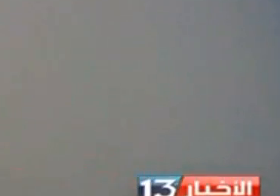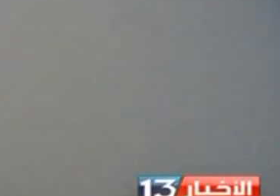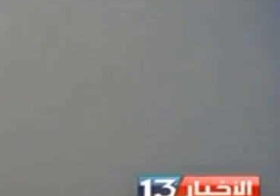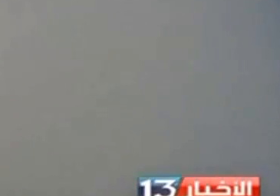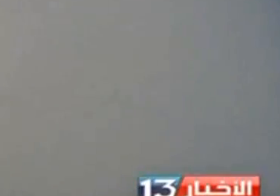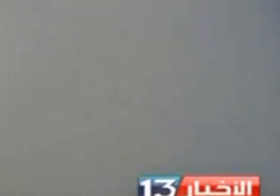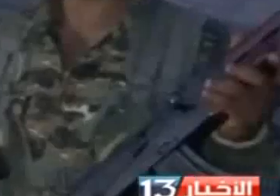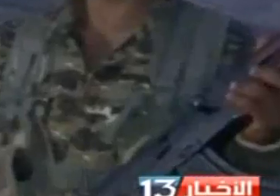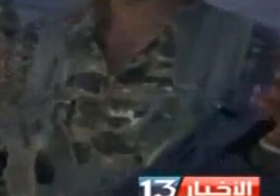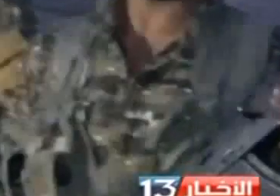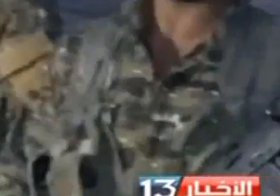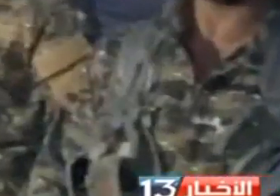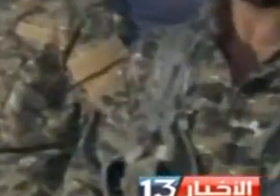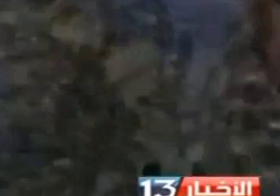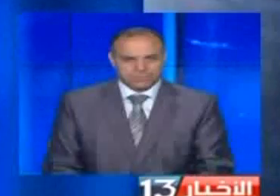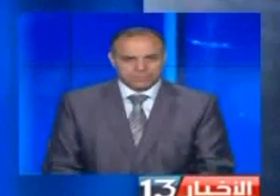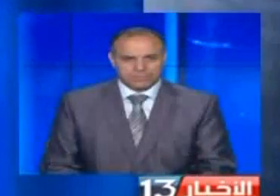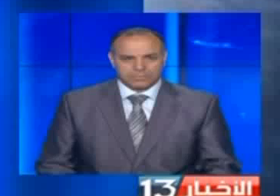سوريا.